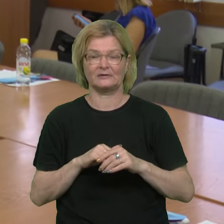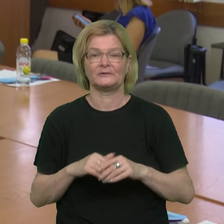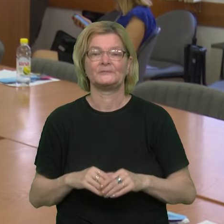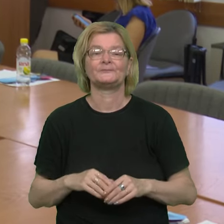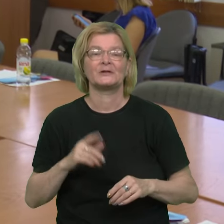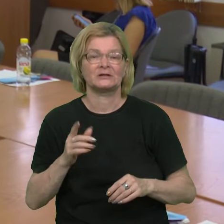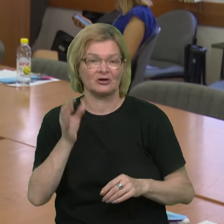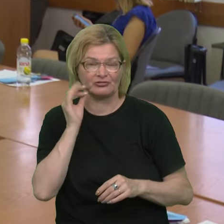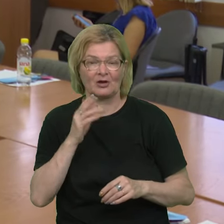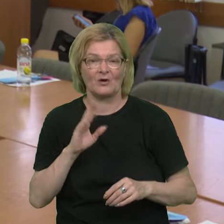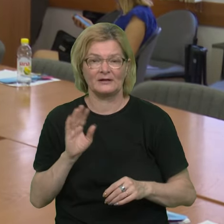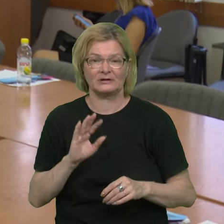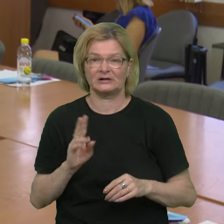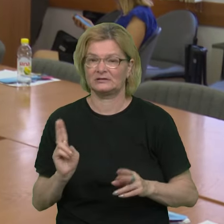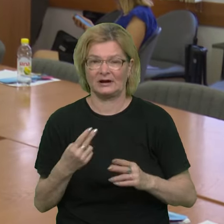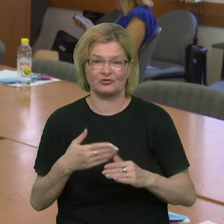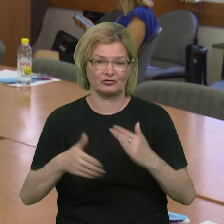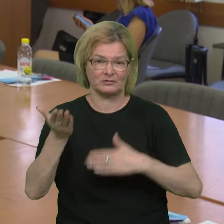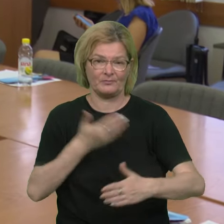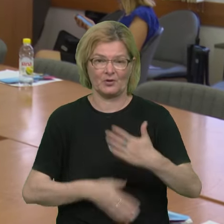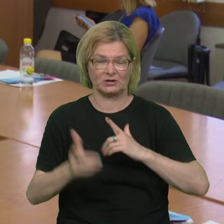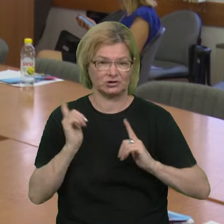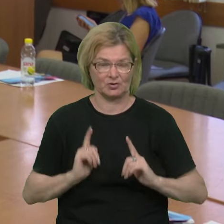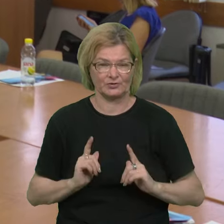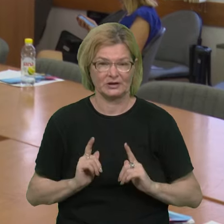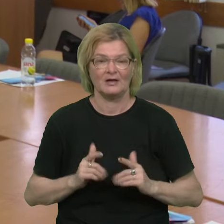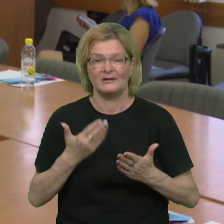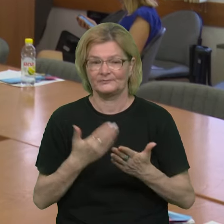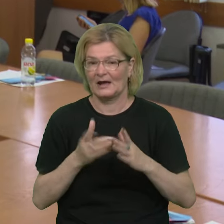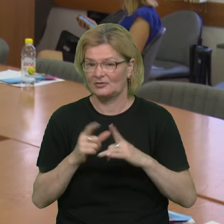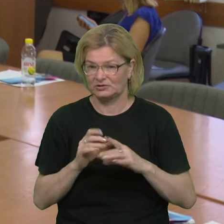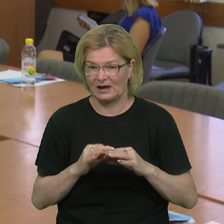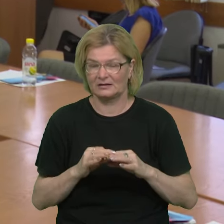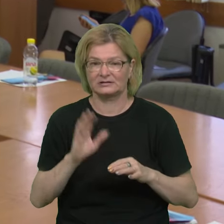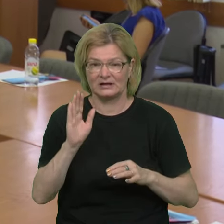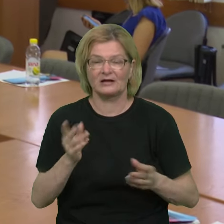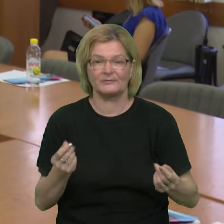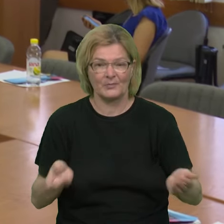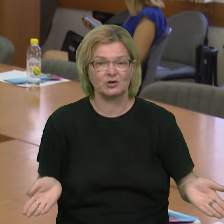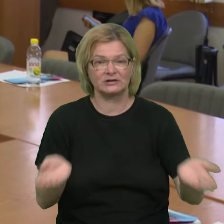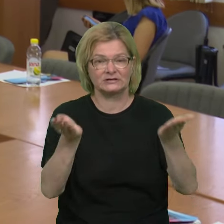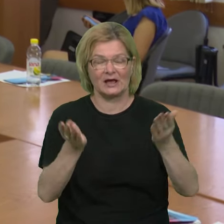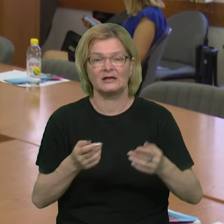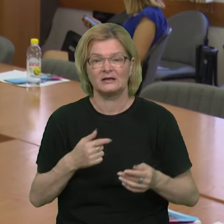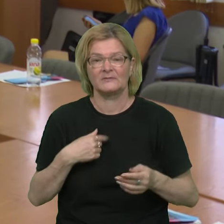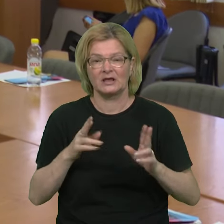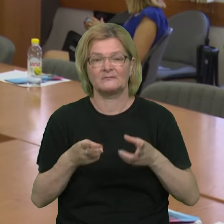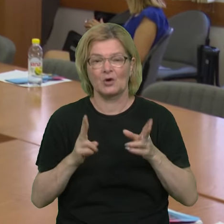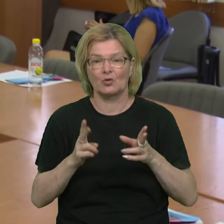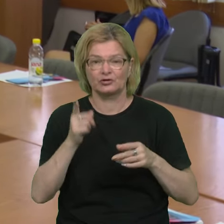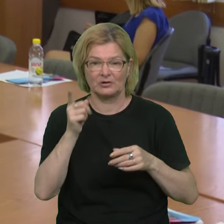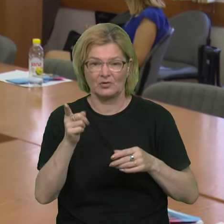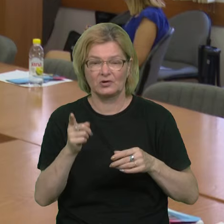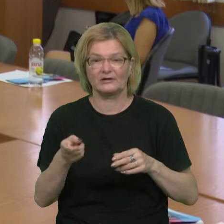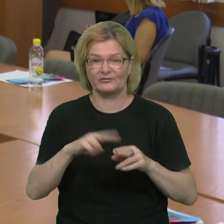zaposlenih, ta žena koja ima dijete ne može otići na porodiljni dopust. Tako da takvi poticaji bi